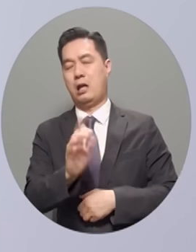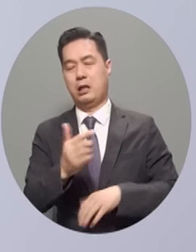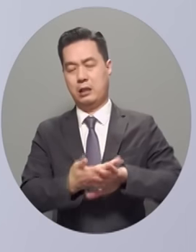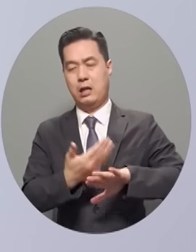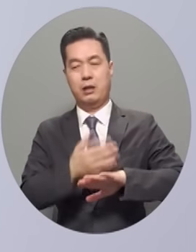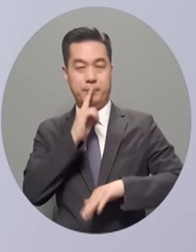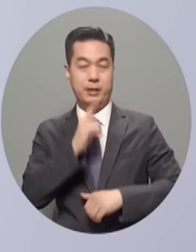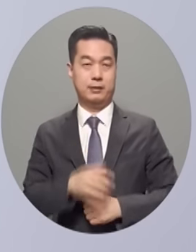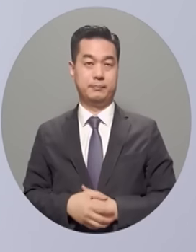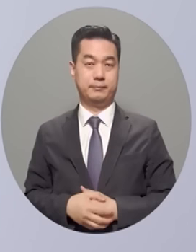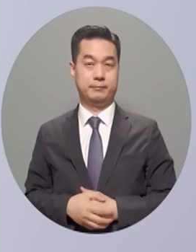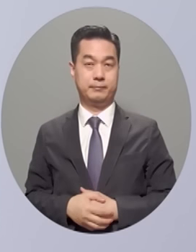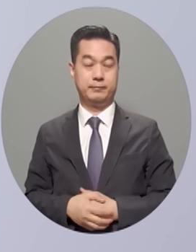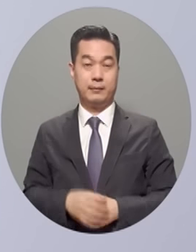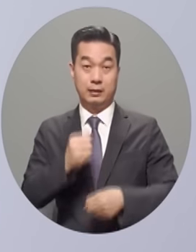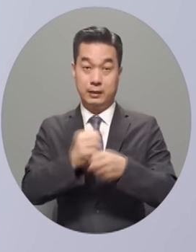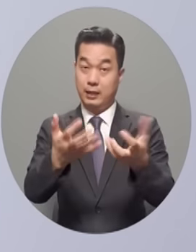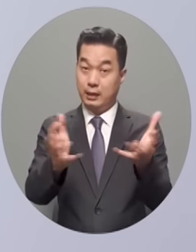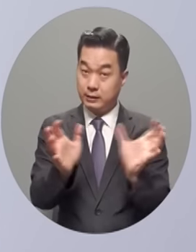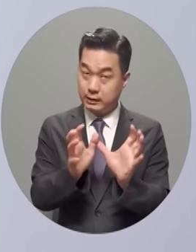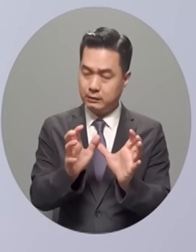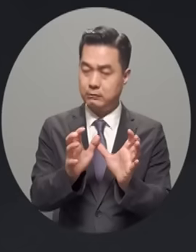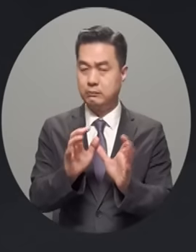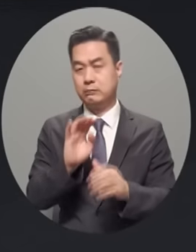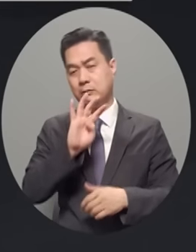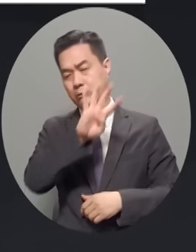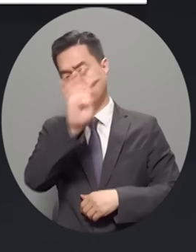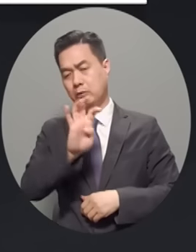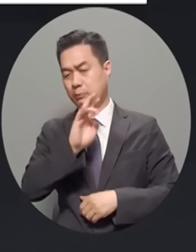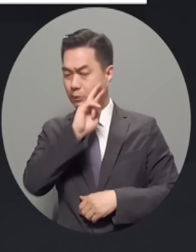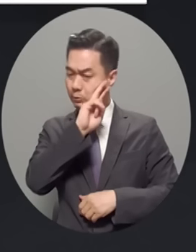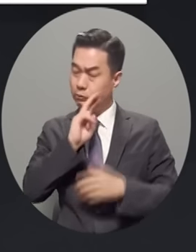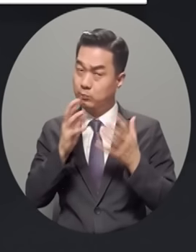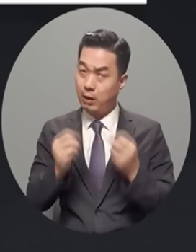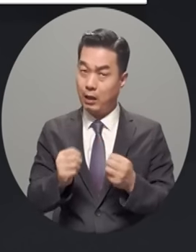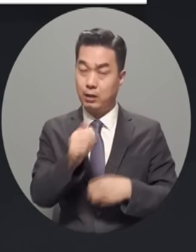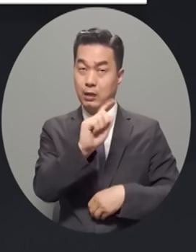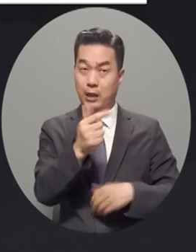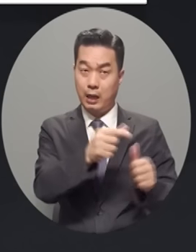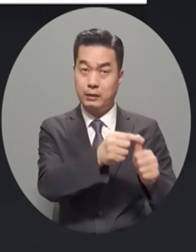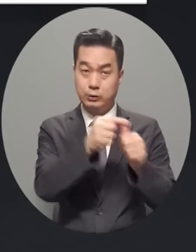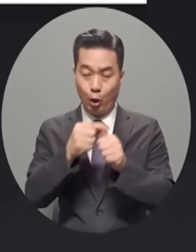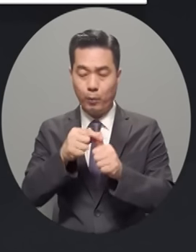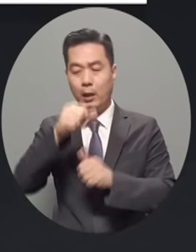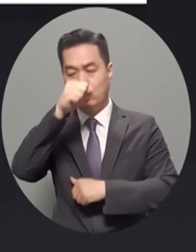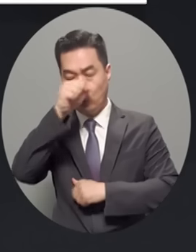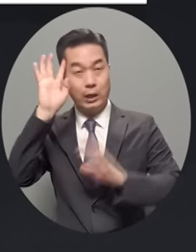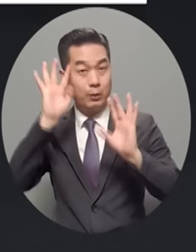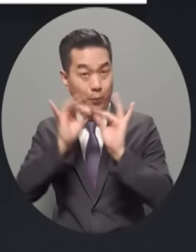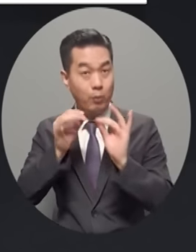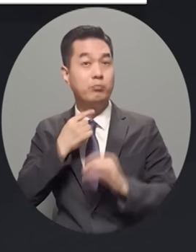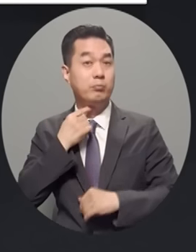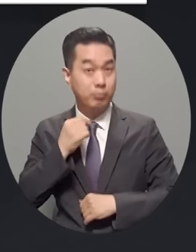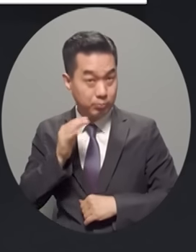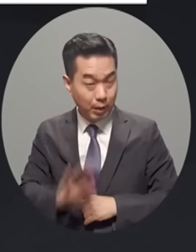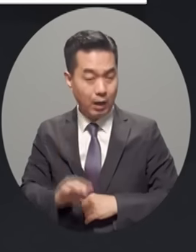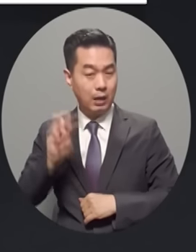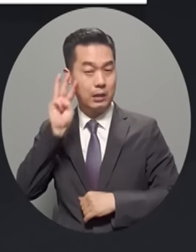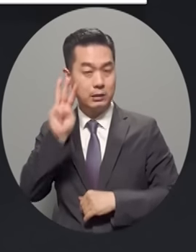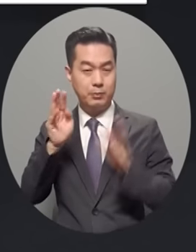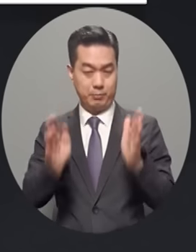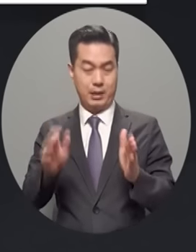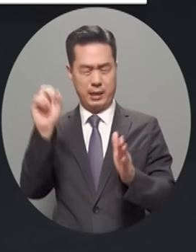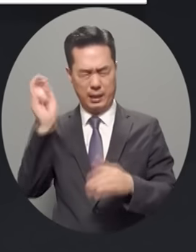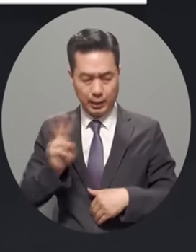하지만 제작진의 의무는 여전합니다 한시 섭외의 긍정적이었던이 본부장이 사흘뒤